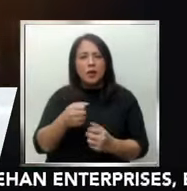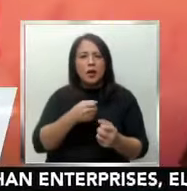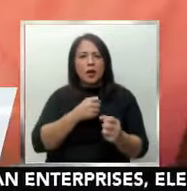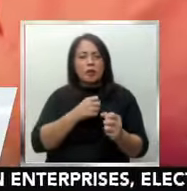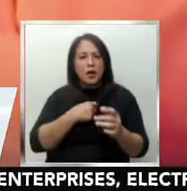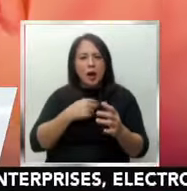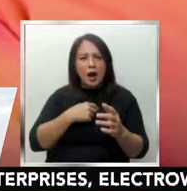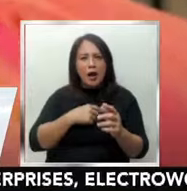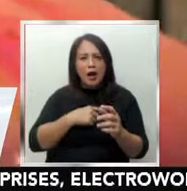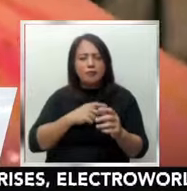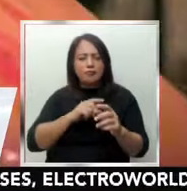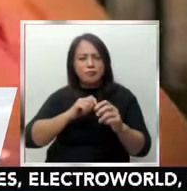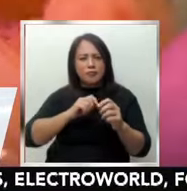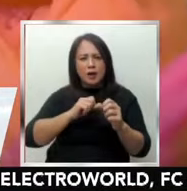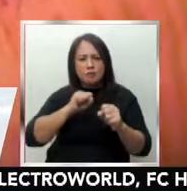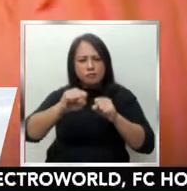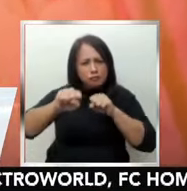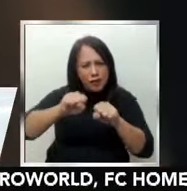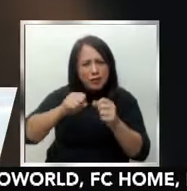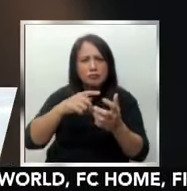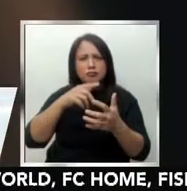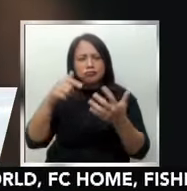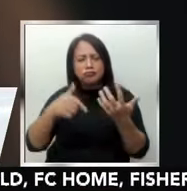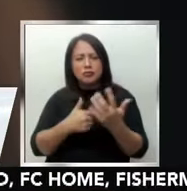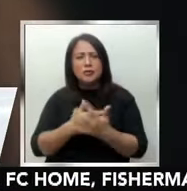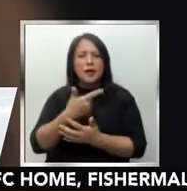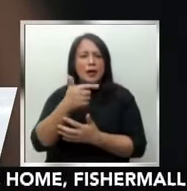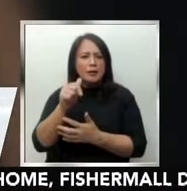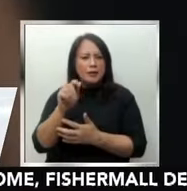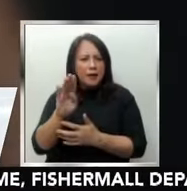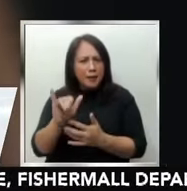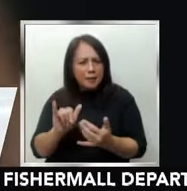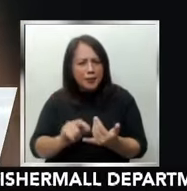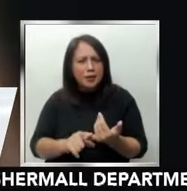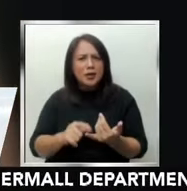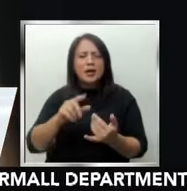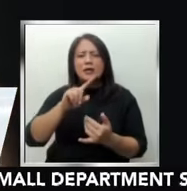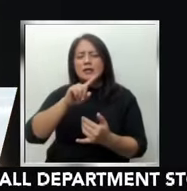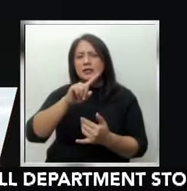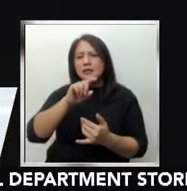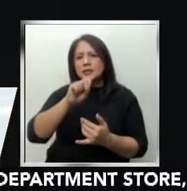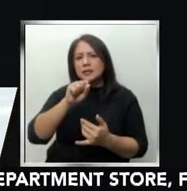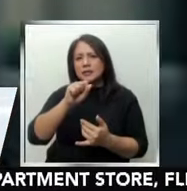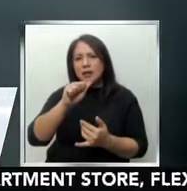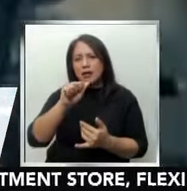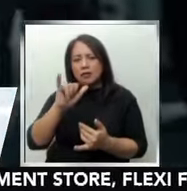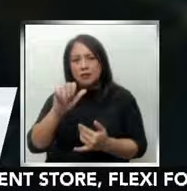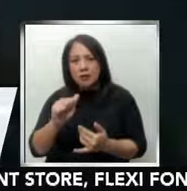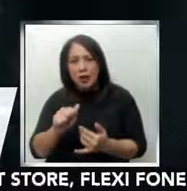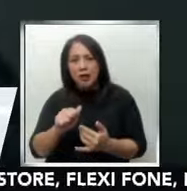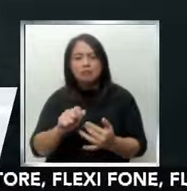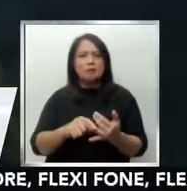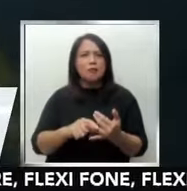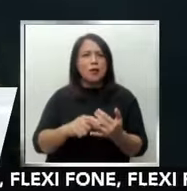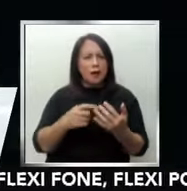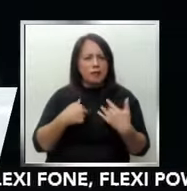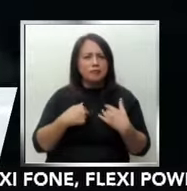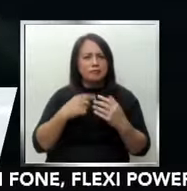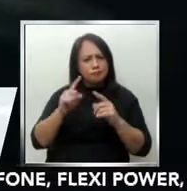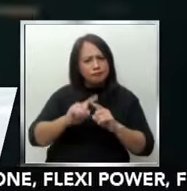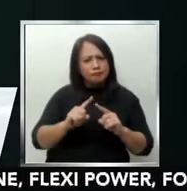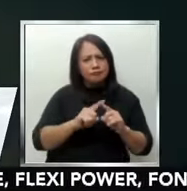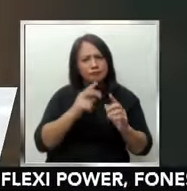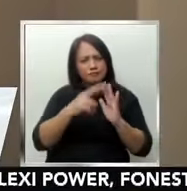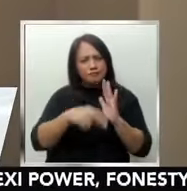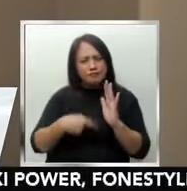gem Gabby Garcia as crystal at s Lopez bilang siara orda